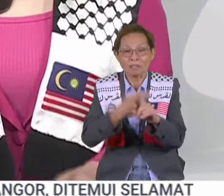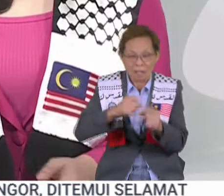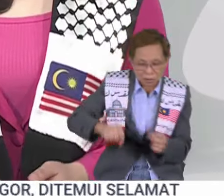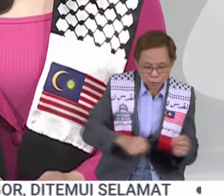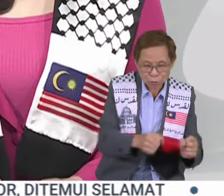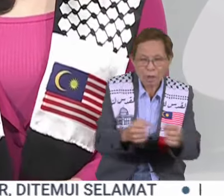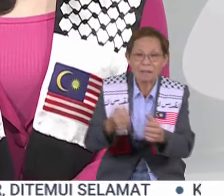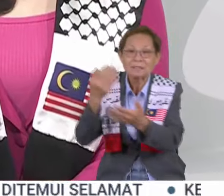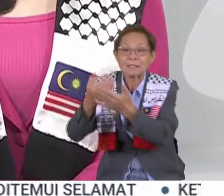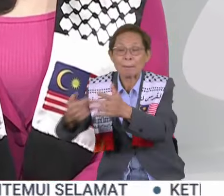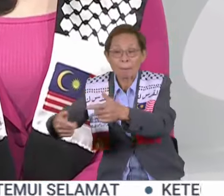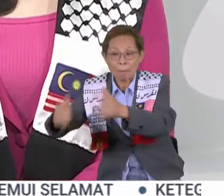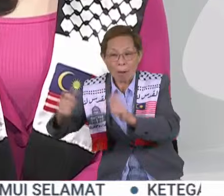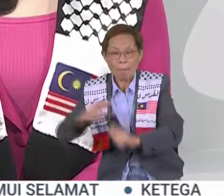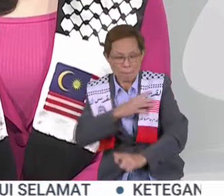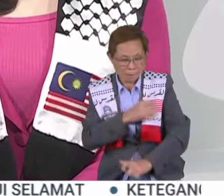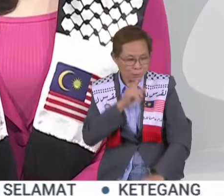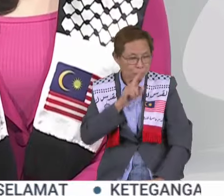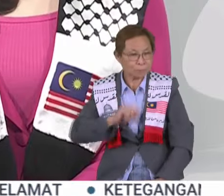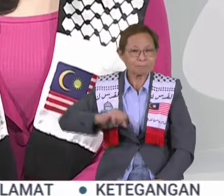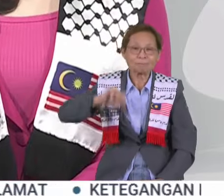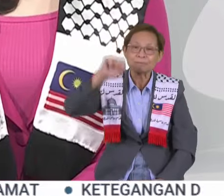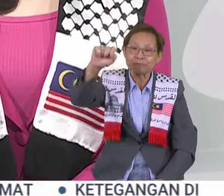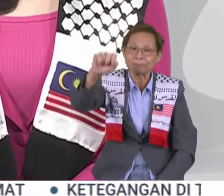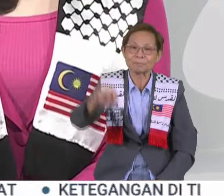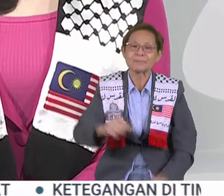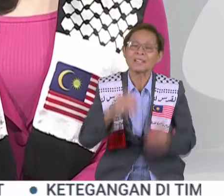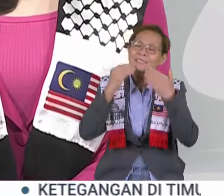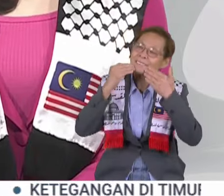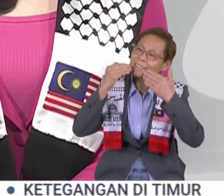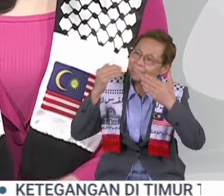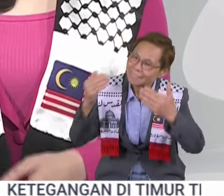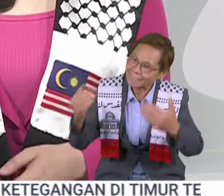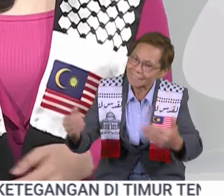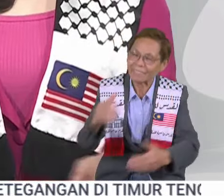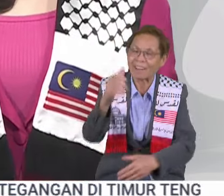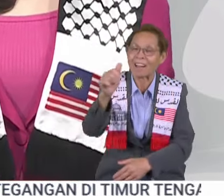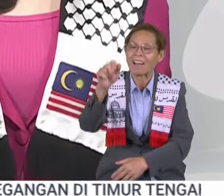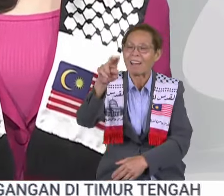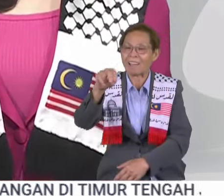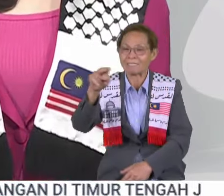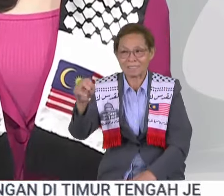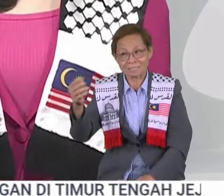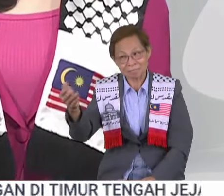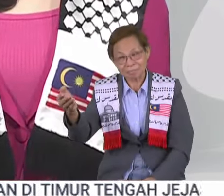Palestin. Pasti merdeka. Ifah. Baik, terima kasih, Henisia.